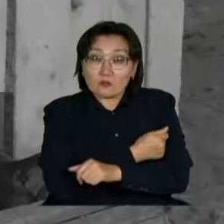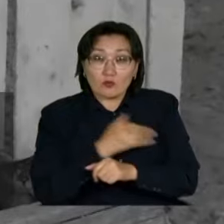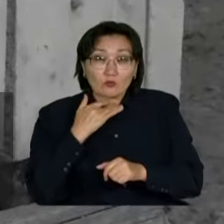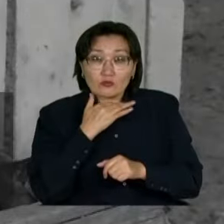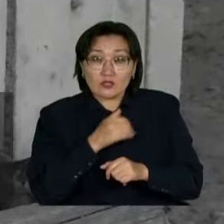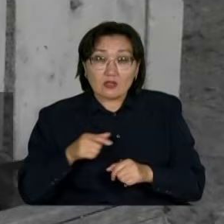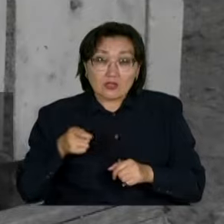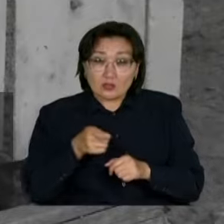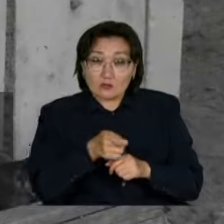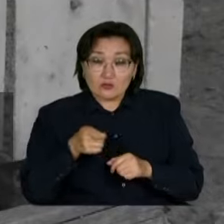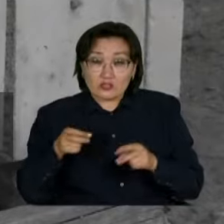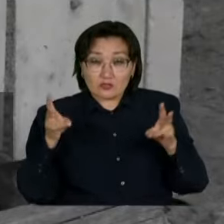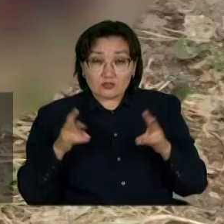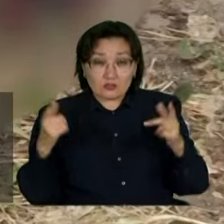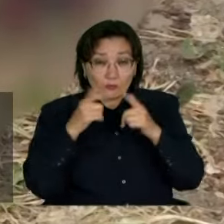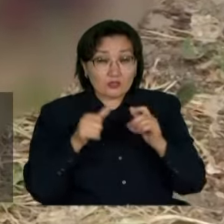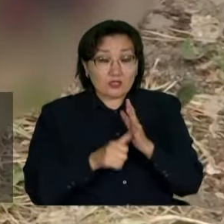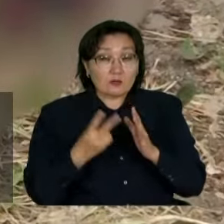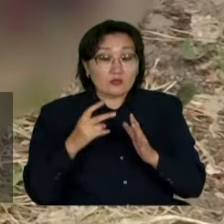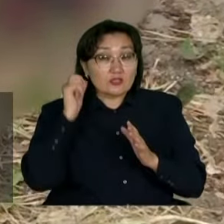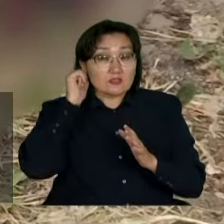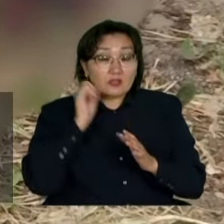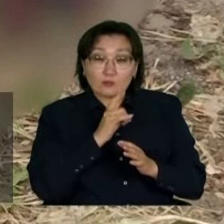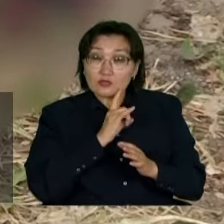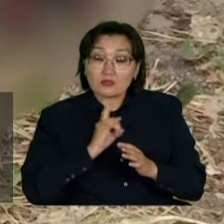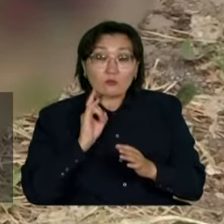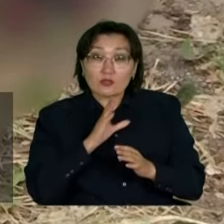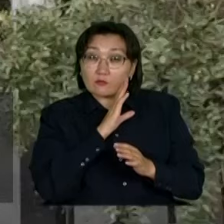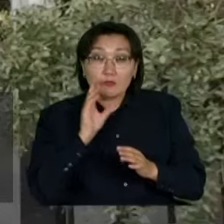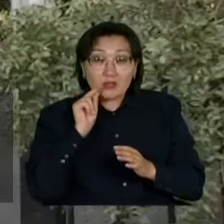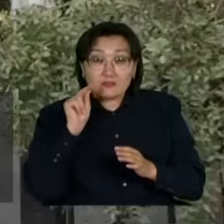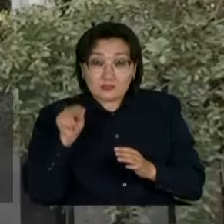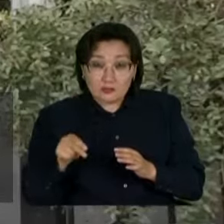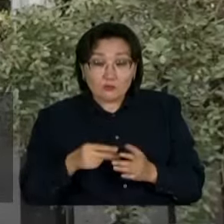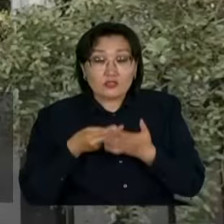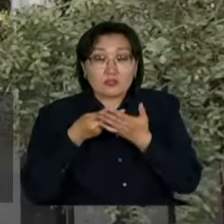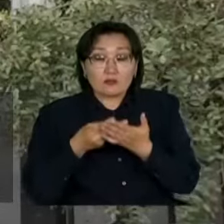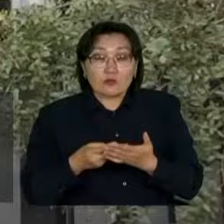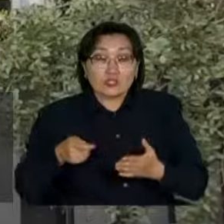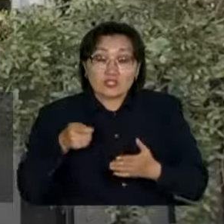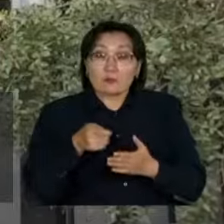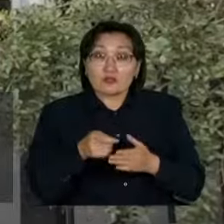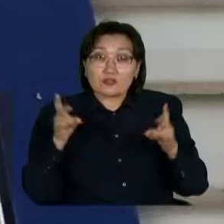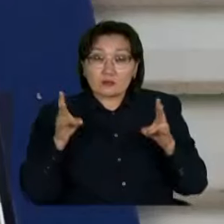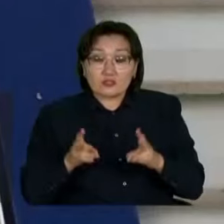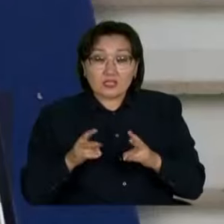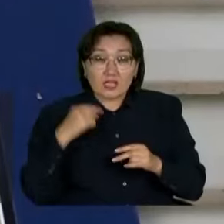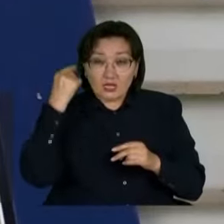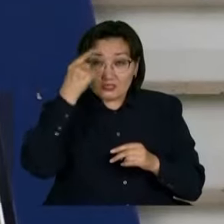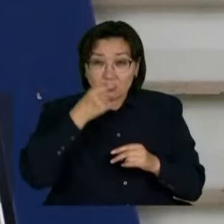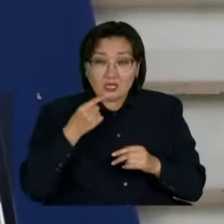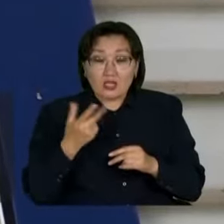множественными ранами. Сообщается, что 62-летняя потерпевшая мама обвиняемого поступила с ножевыми ранами на лице.